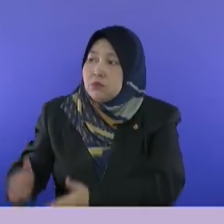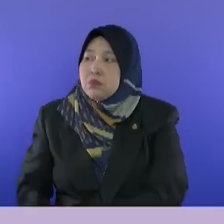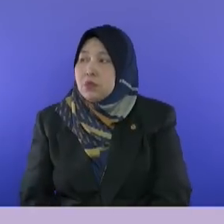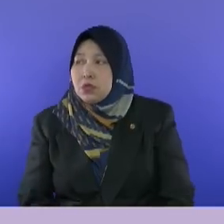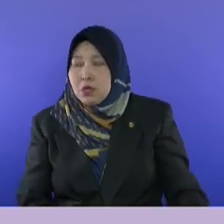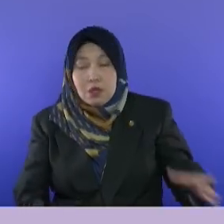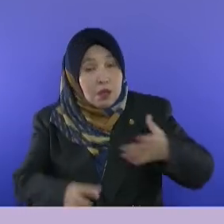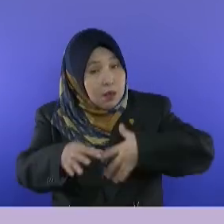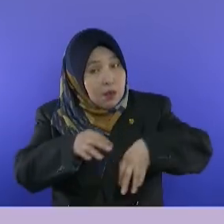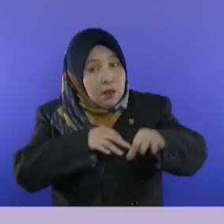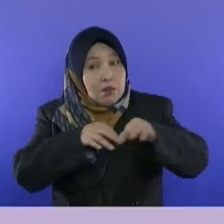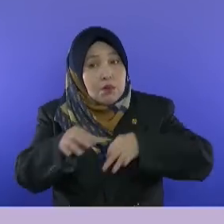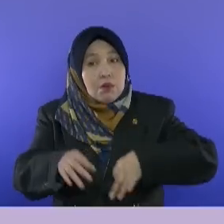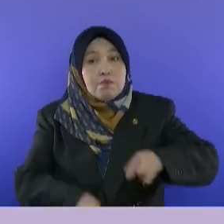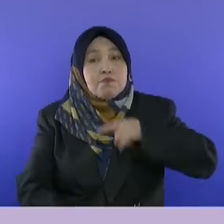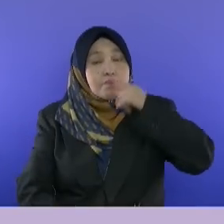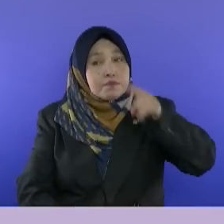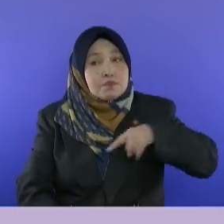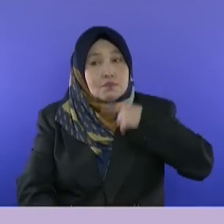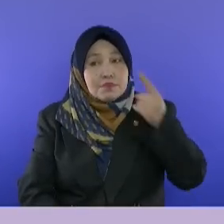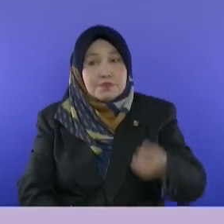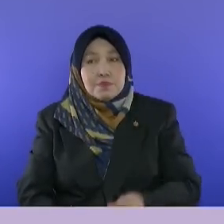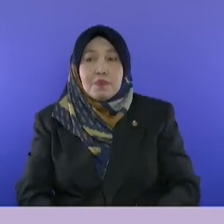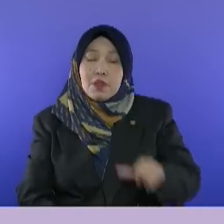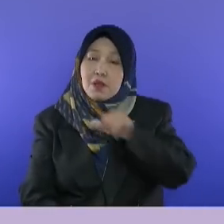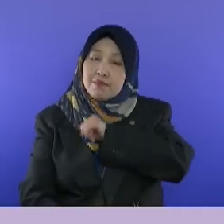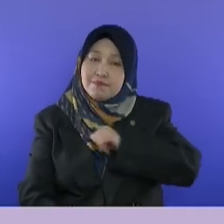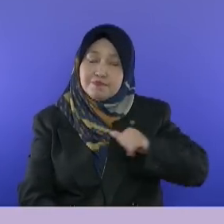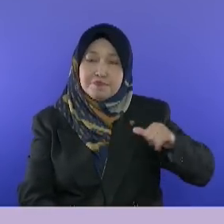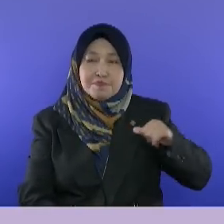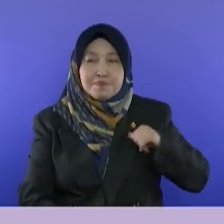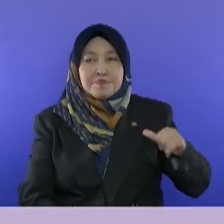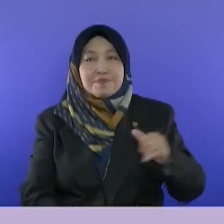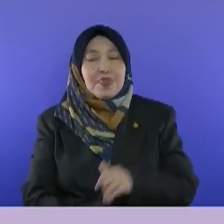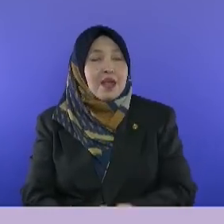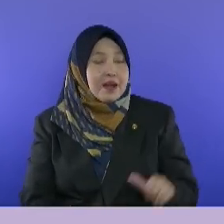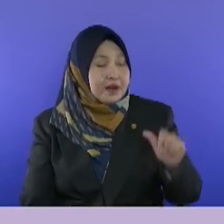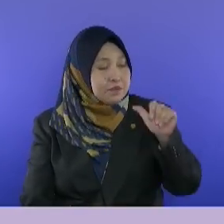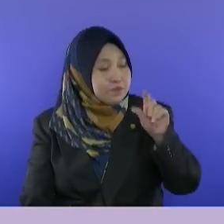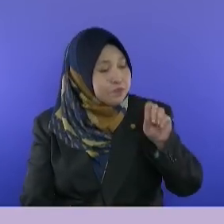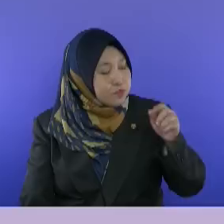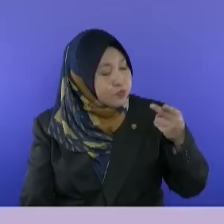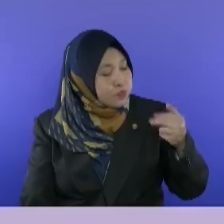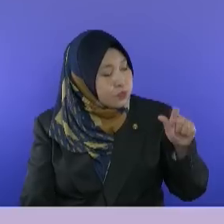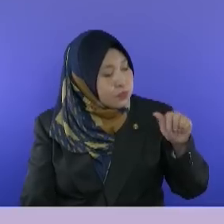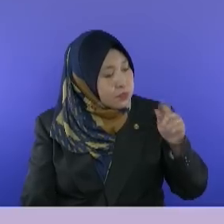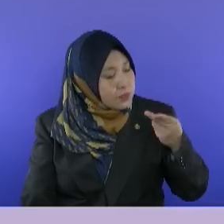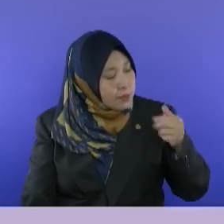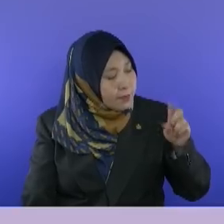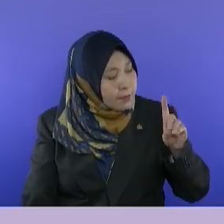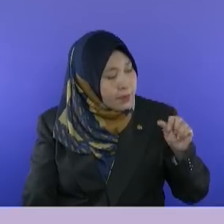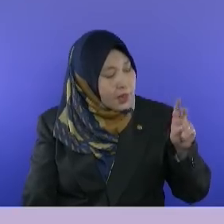menjelaskan sebutan kalimah ahdu ahadu Ahdan apa